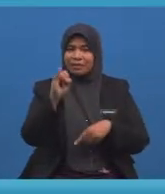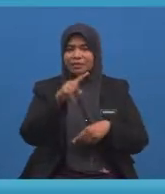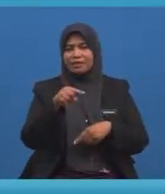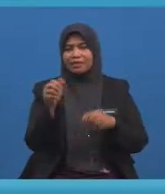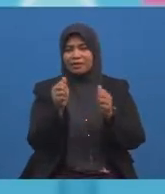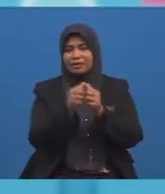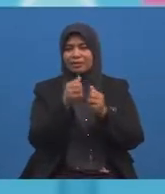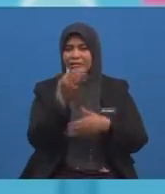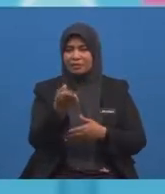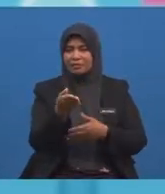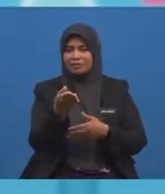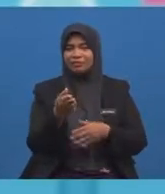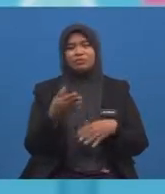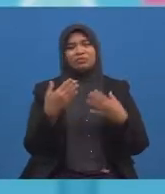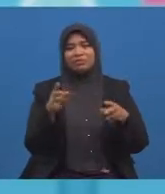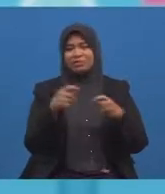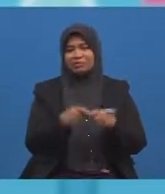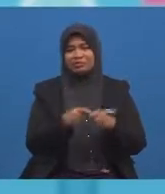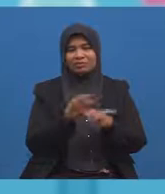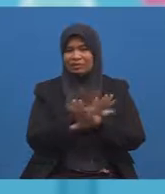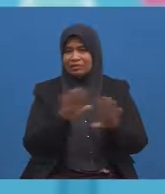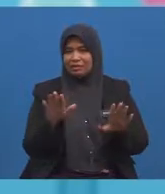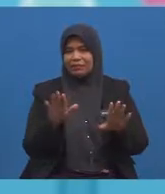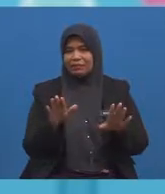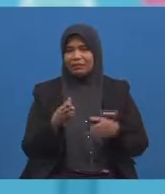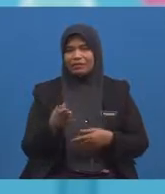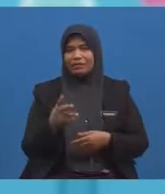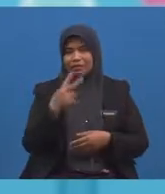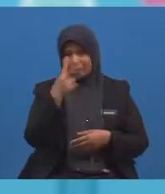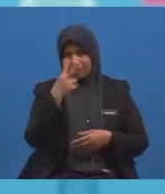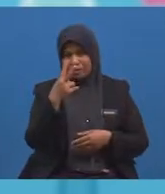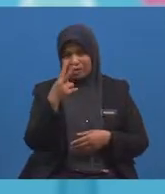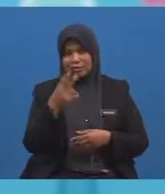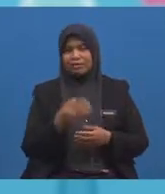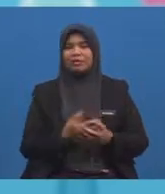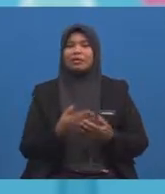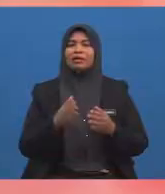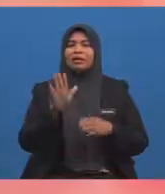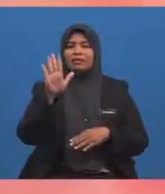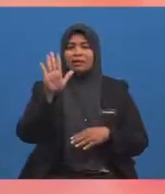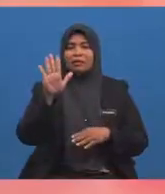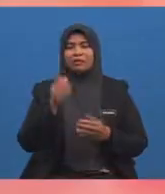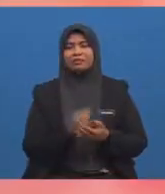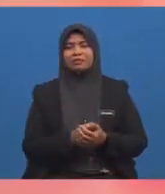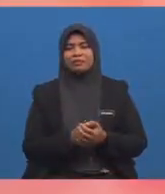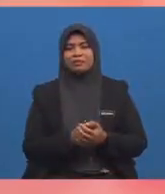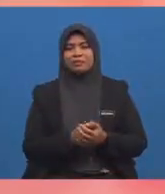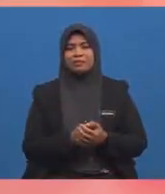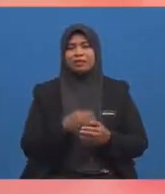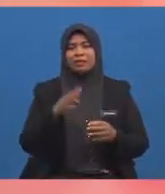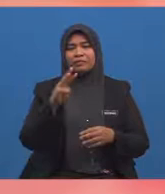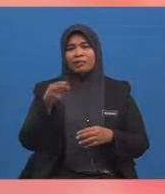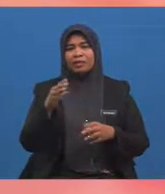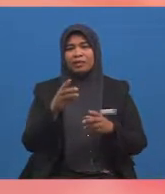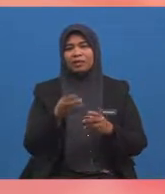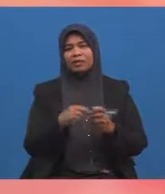kamu? Sudah tentu tidak. Mari kita perhatikan tapak tangan murid-murid di tahun 2